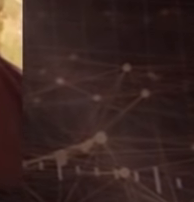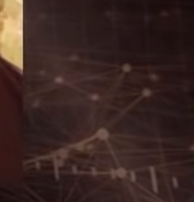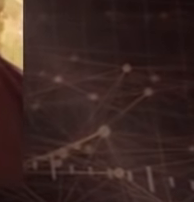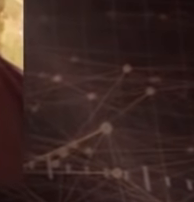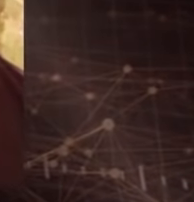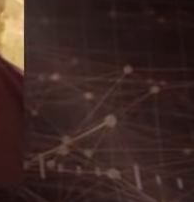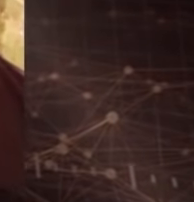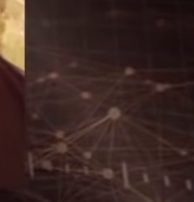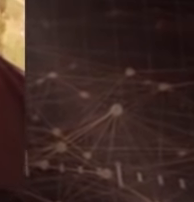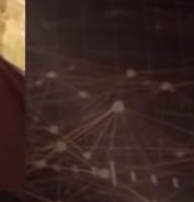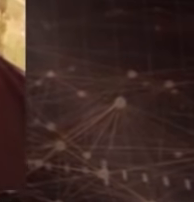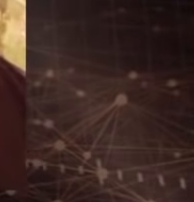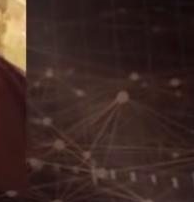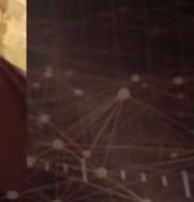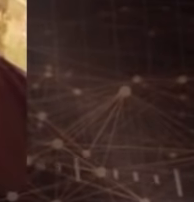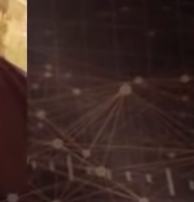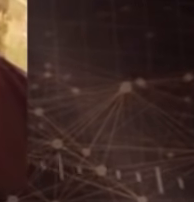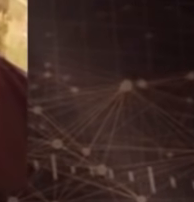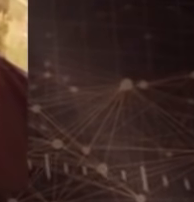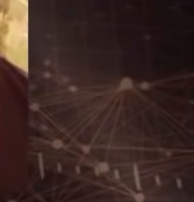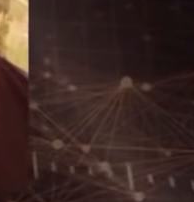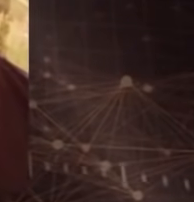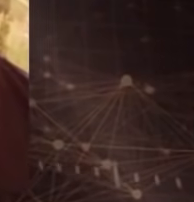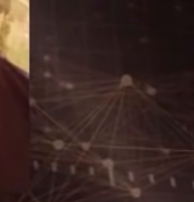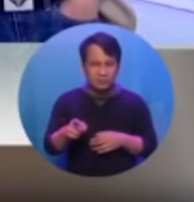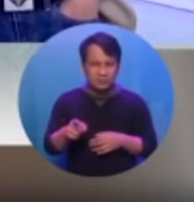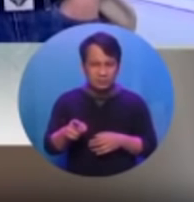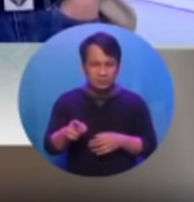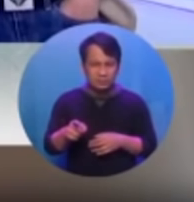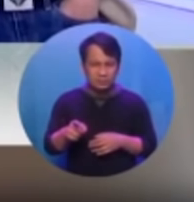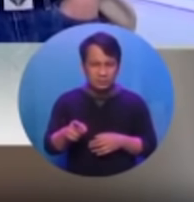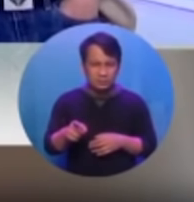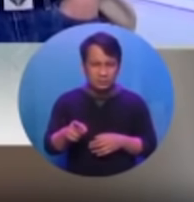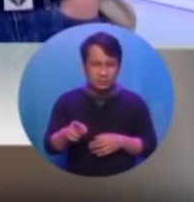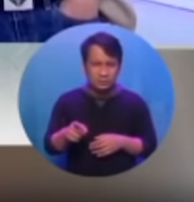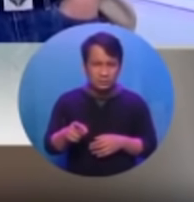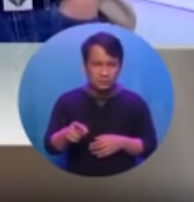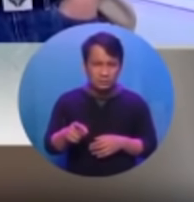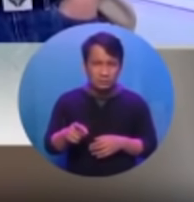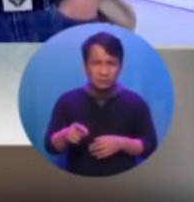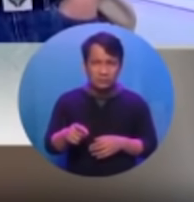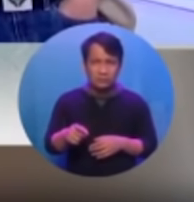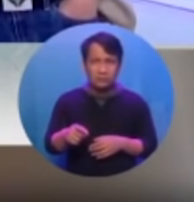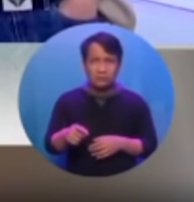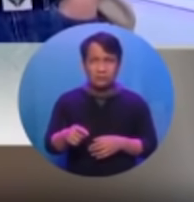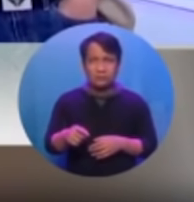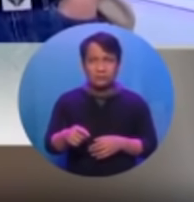ko. Apo. Anong trabaho po ng kapatid niyong labaril, sir? Mama niya, 94 years old.